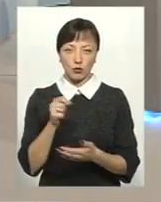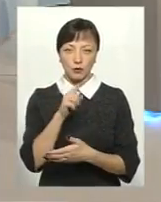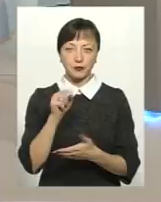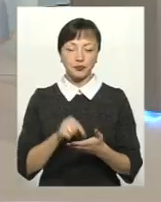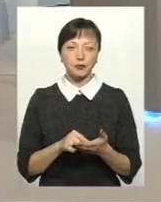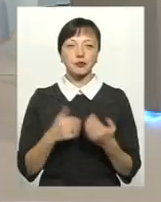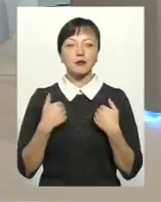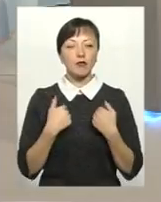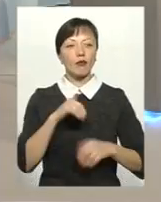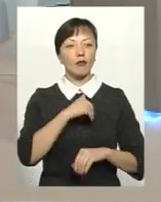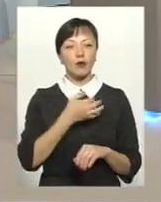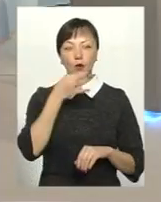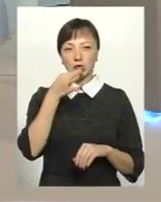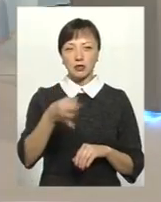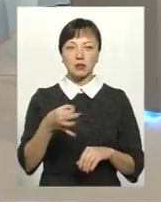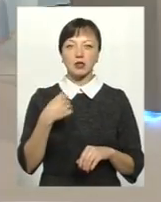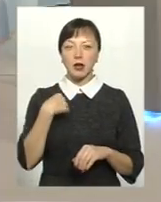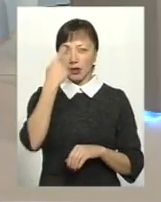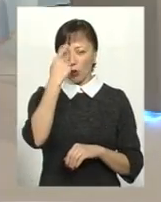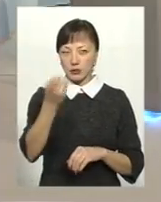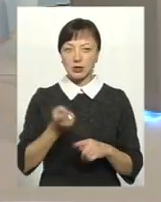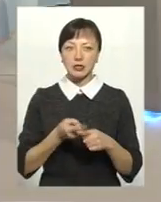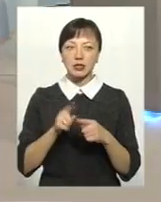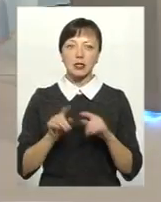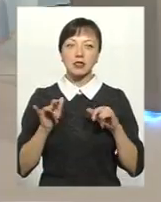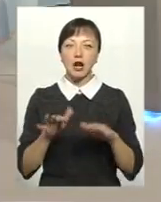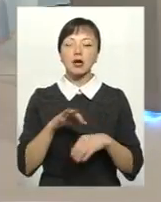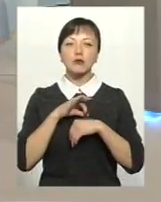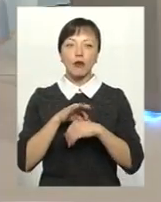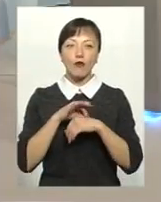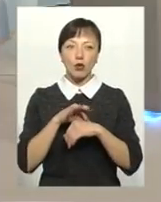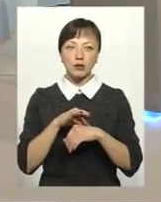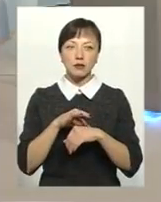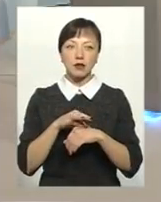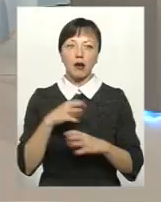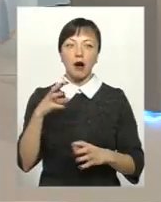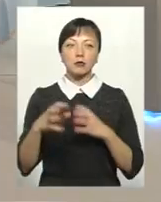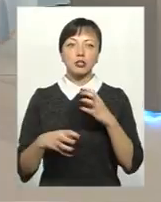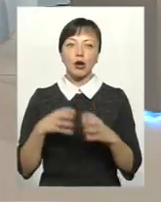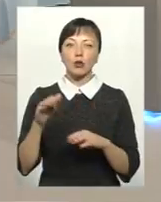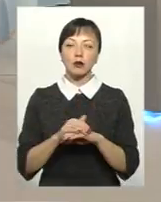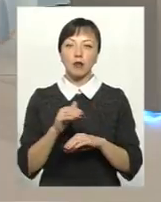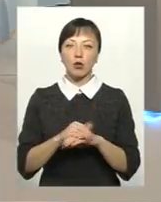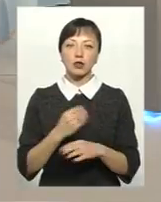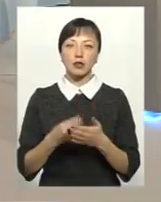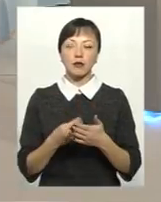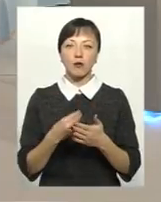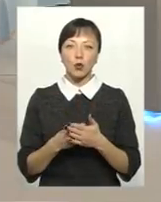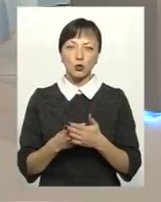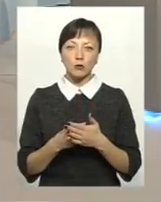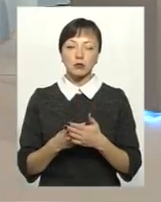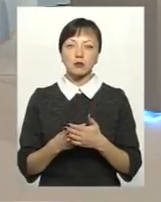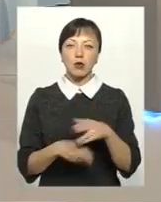ви щастіше? Я хочу сказати, що я наголосити, що цей захід проводився Міжнародним благодійним фондом,